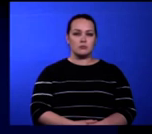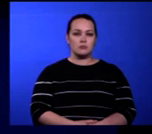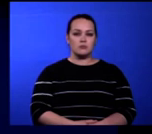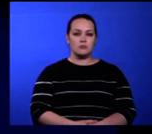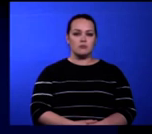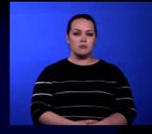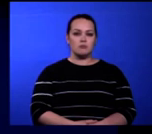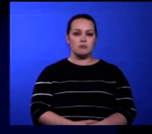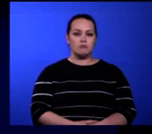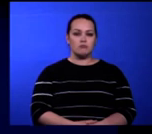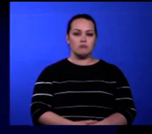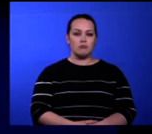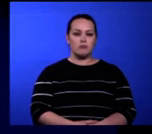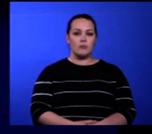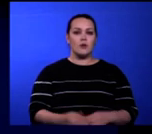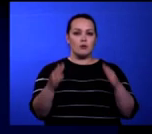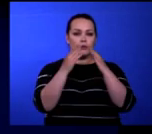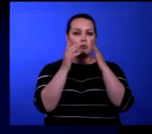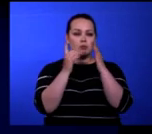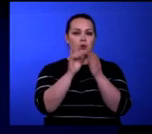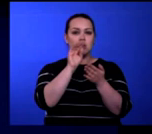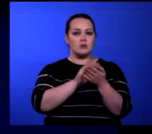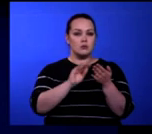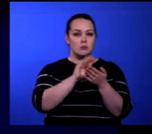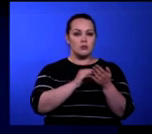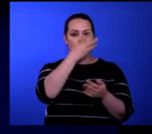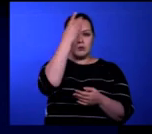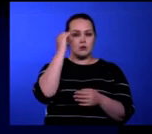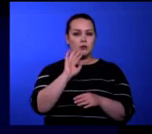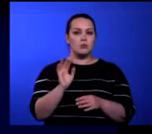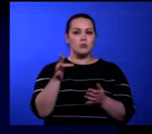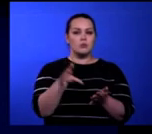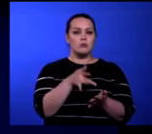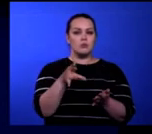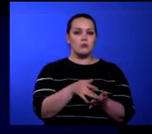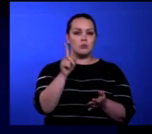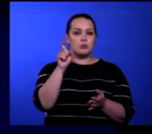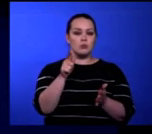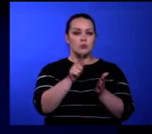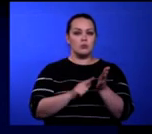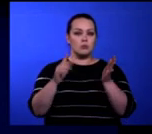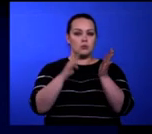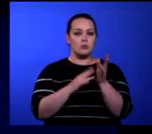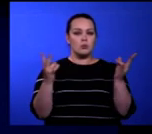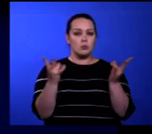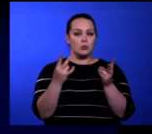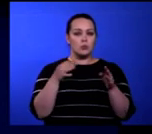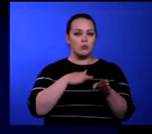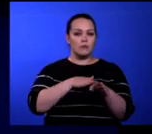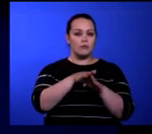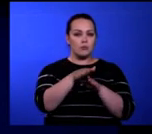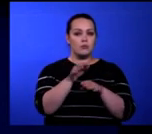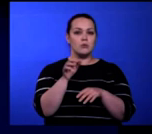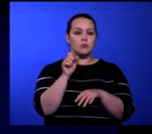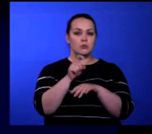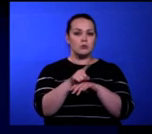домашнему заданию. Не забудьте записать. На странице 179 вам надо выполнить